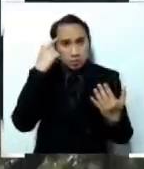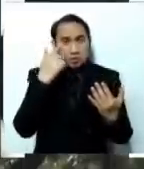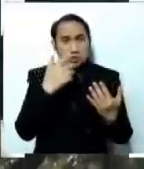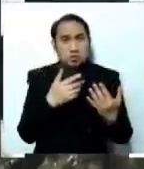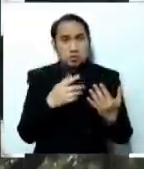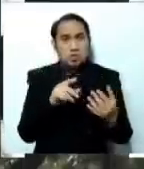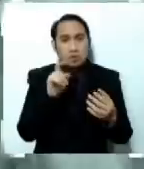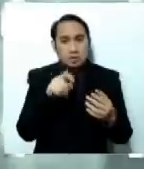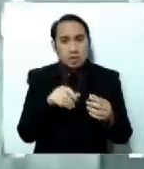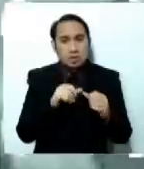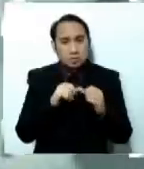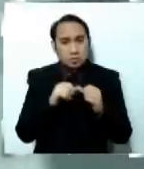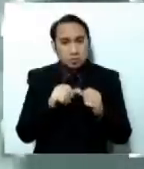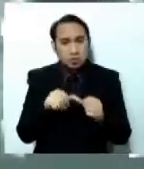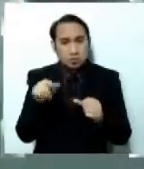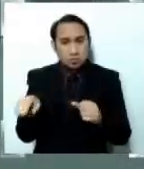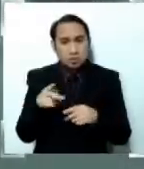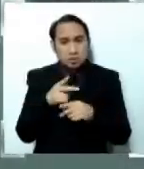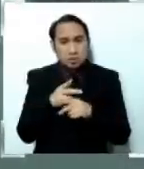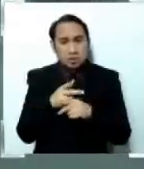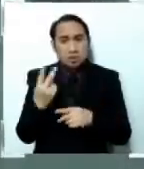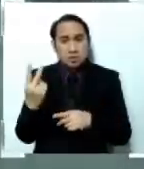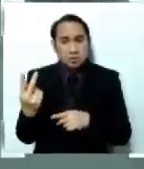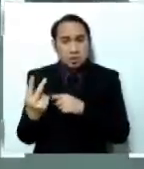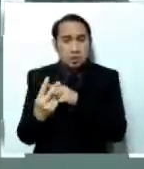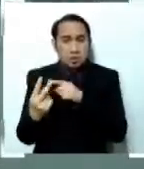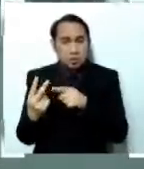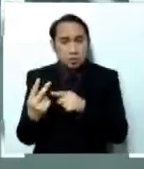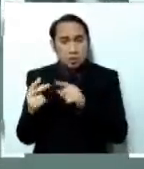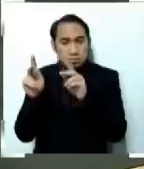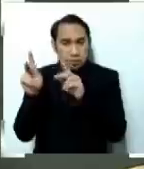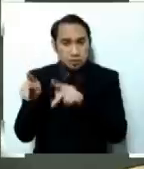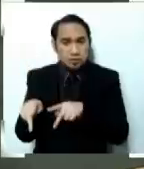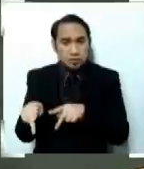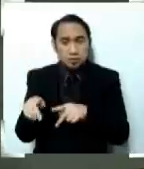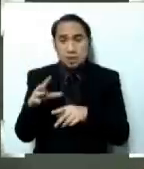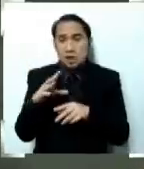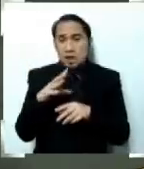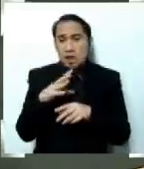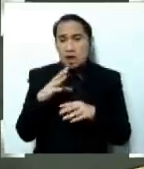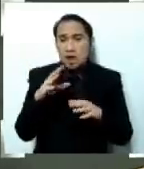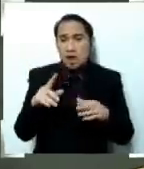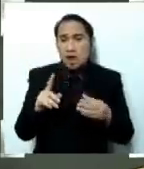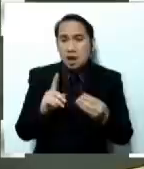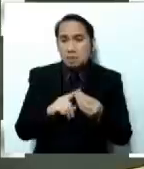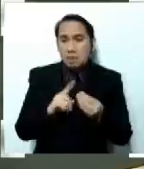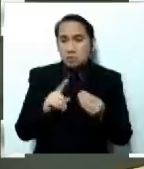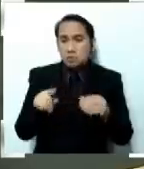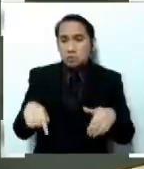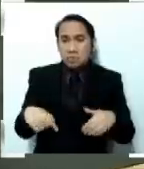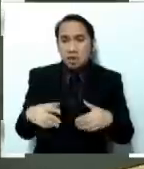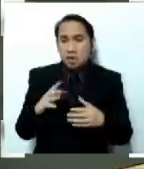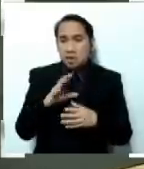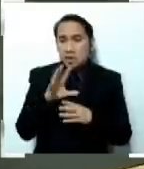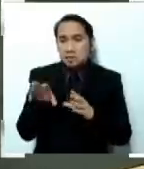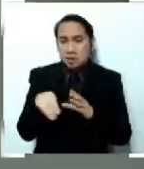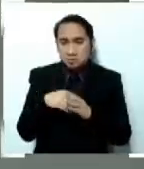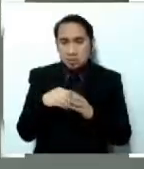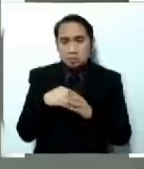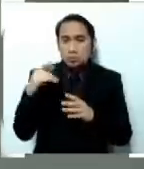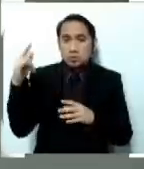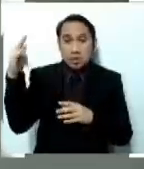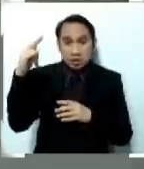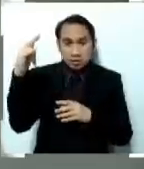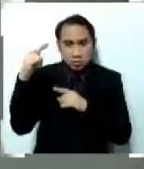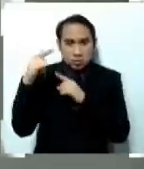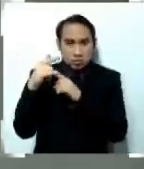dalawang individuals na to. E paano nga ba yung mga nakasabay nila sa flight? Lahat naman sila sumailalim sa quarantine and testing.